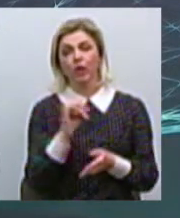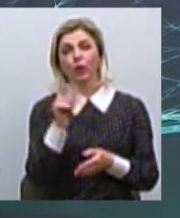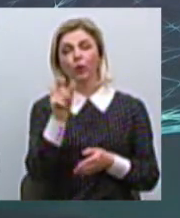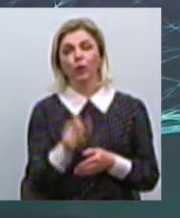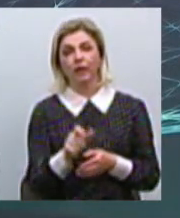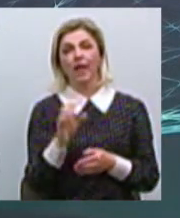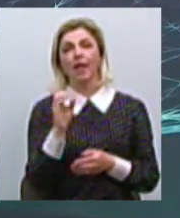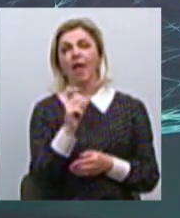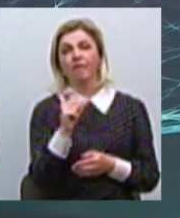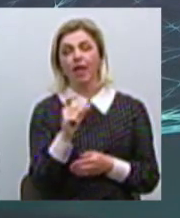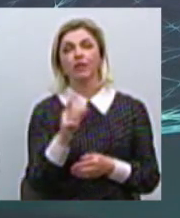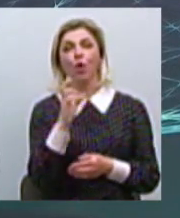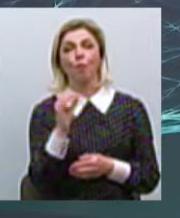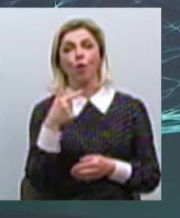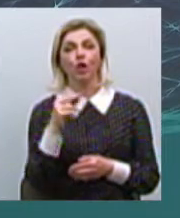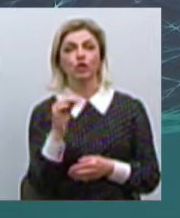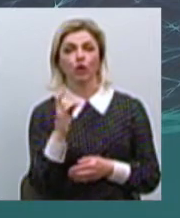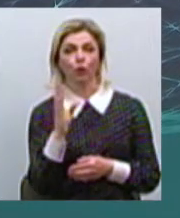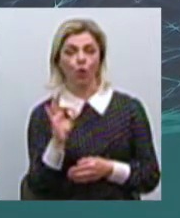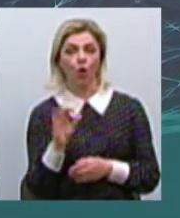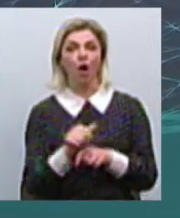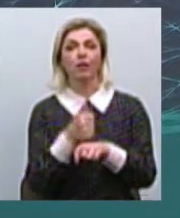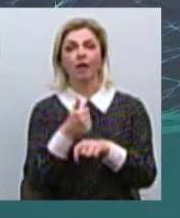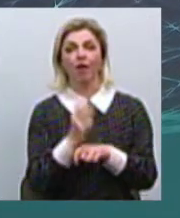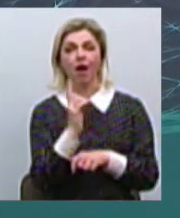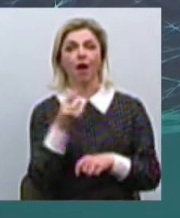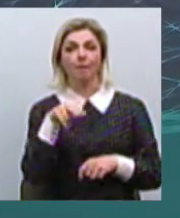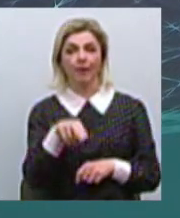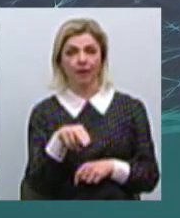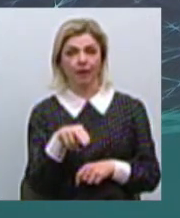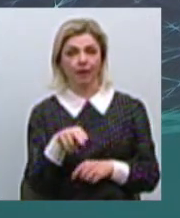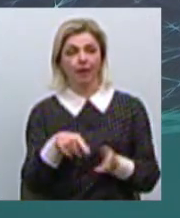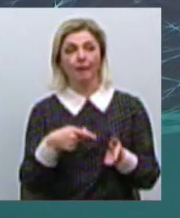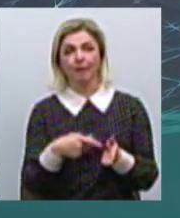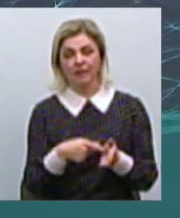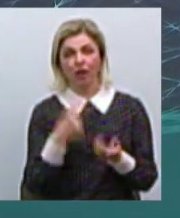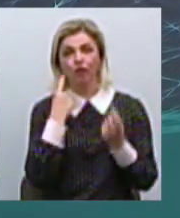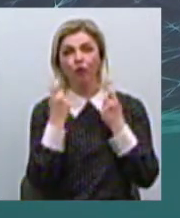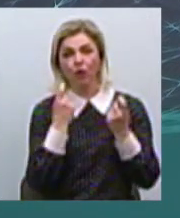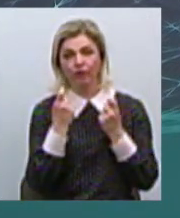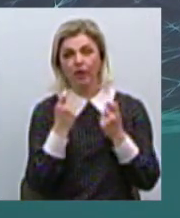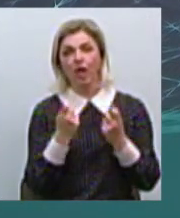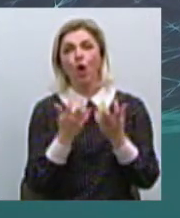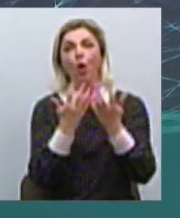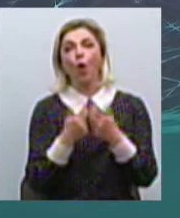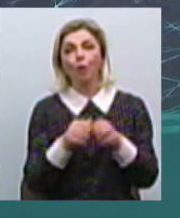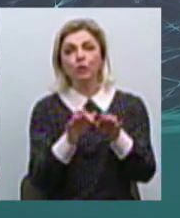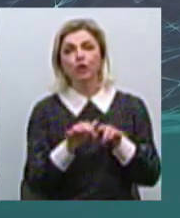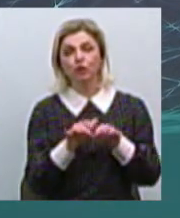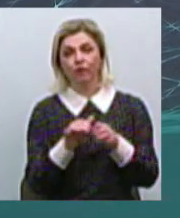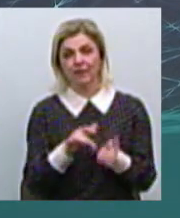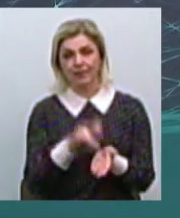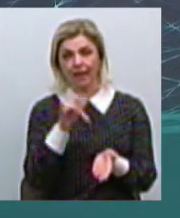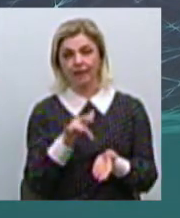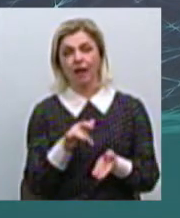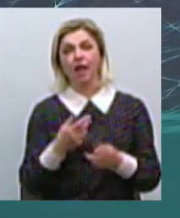з Євгеном Богаченком, це голова КП «Міський інформаційно-обчислювальний центр», це те